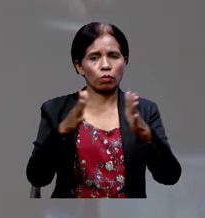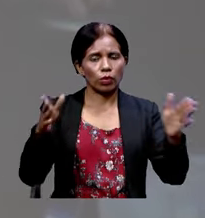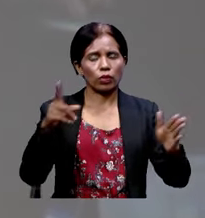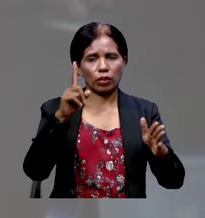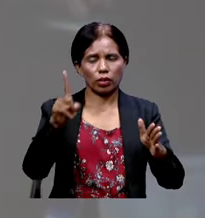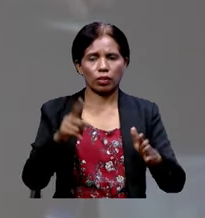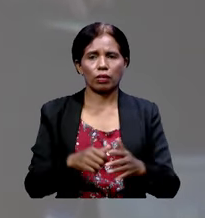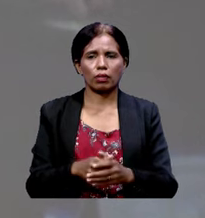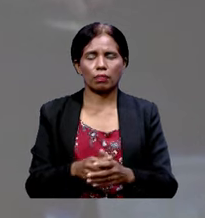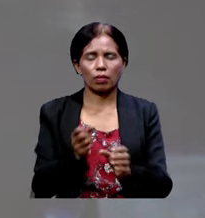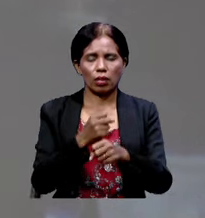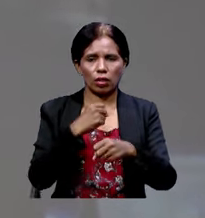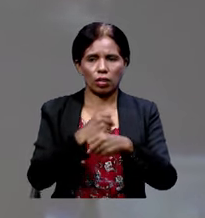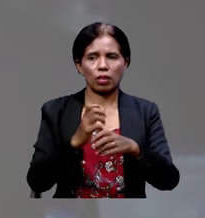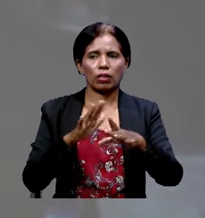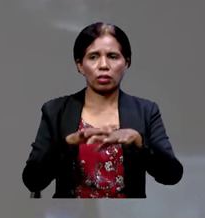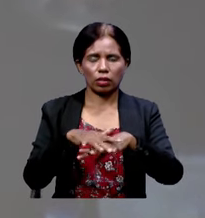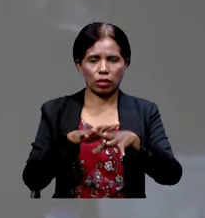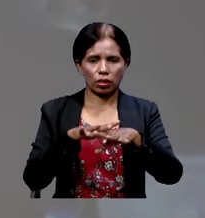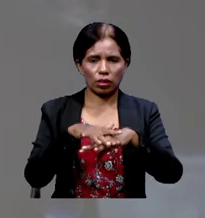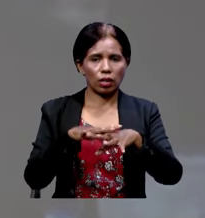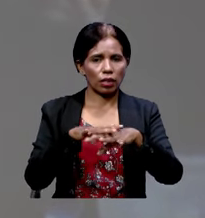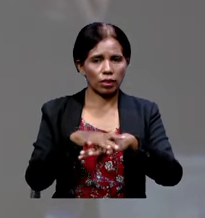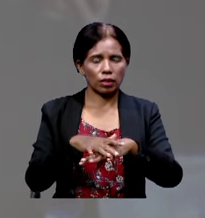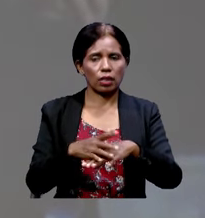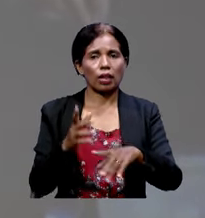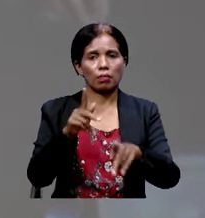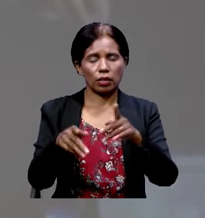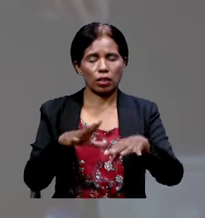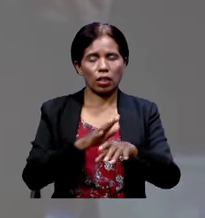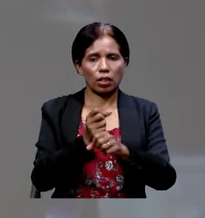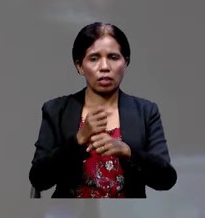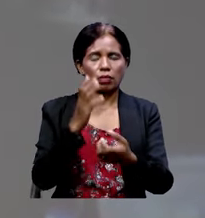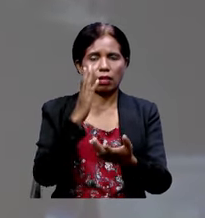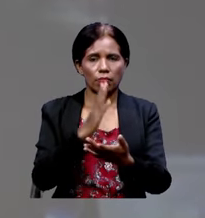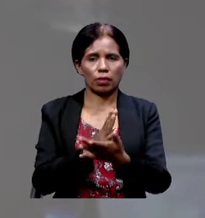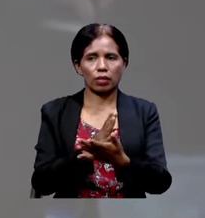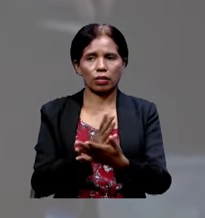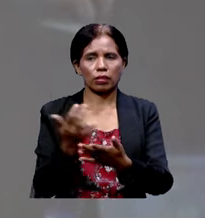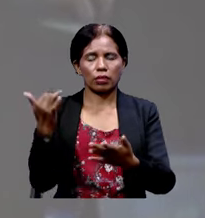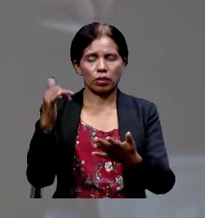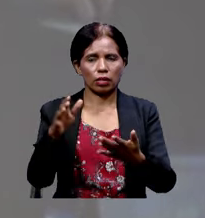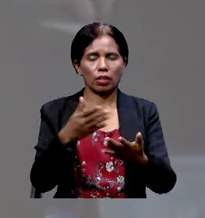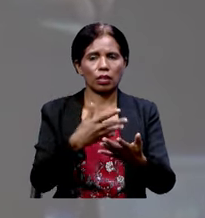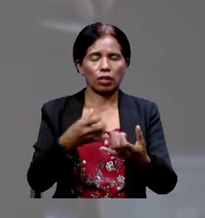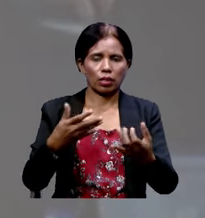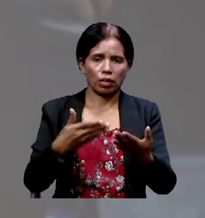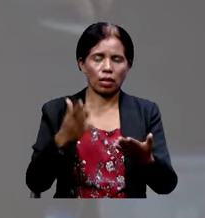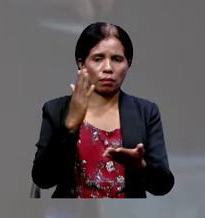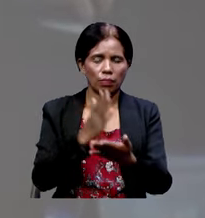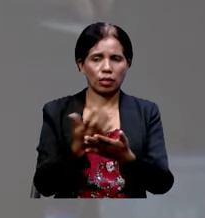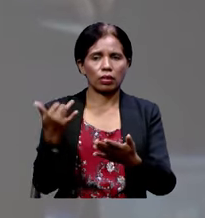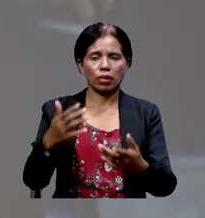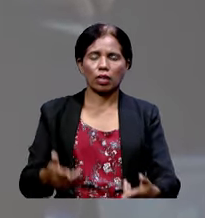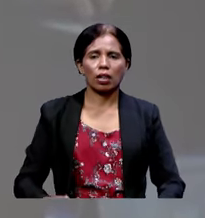bas soro na intai sira atau hamate sira ninia produtu nomos hamate sirnya